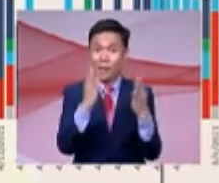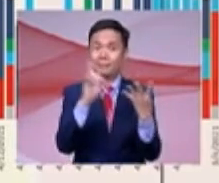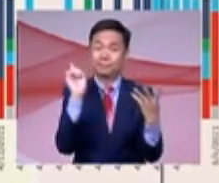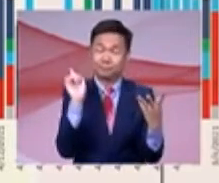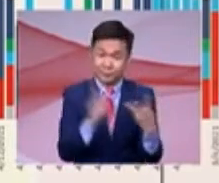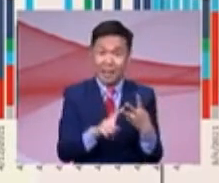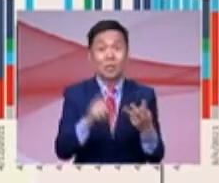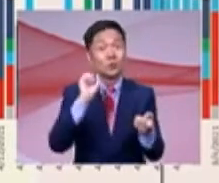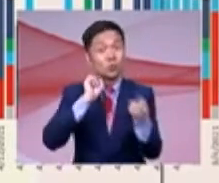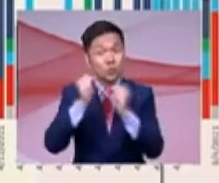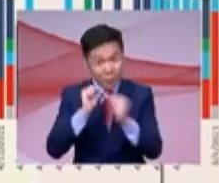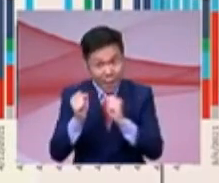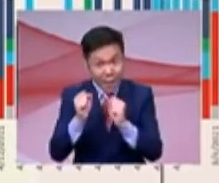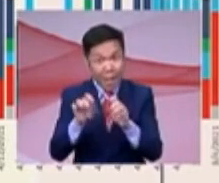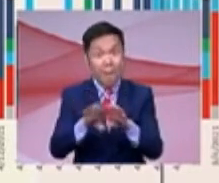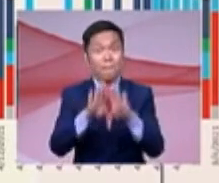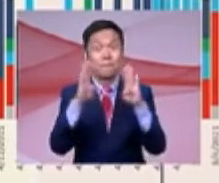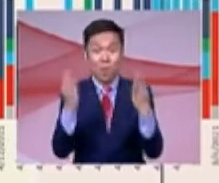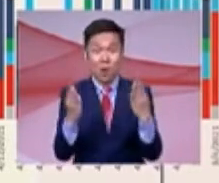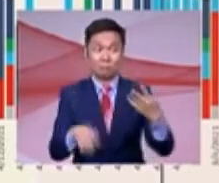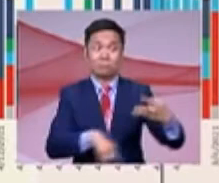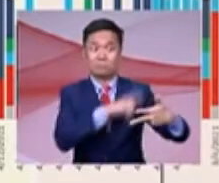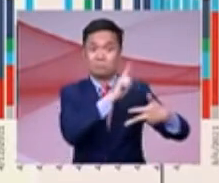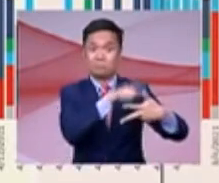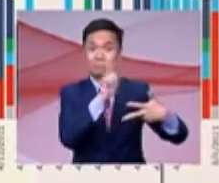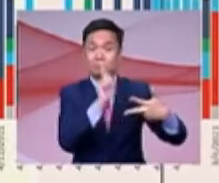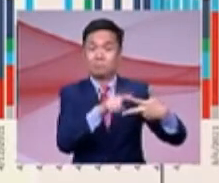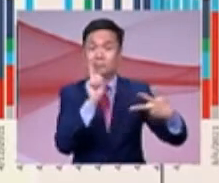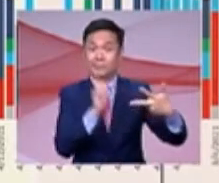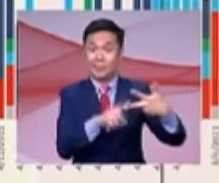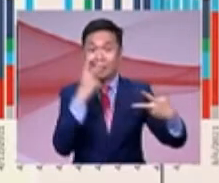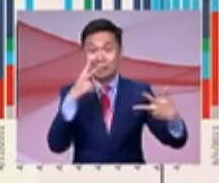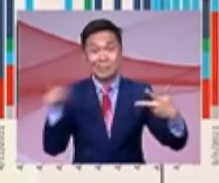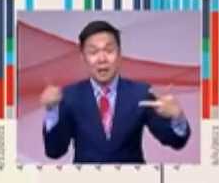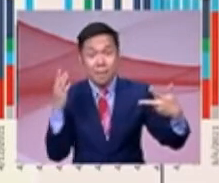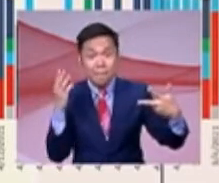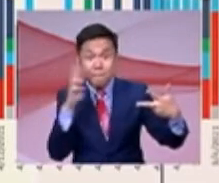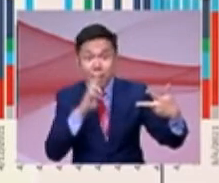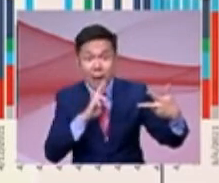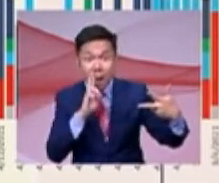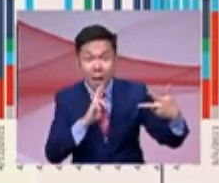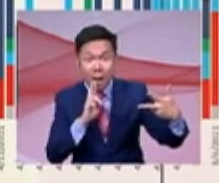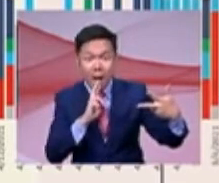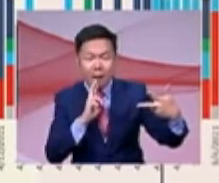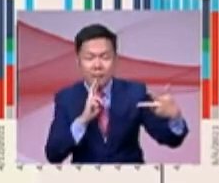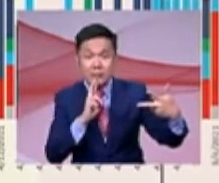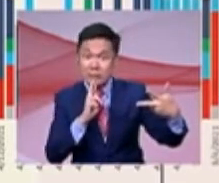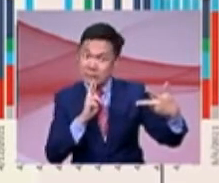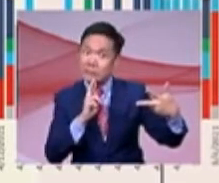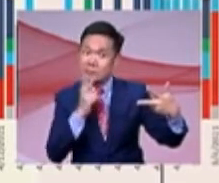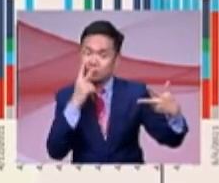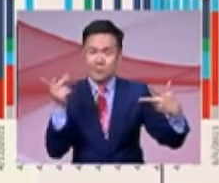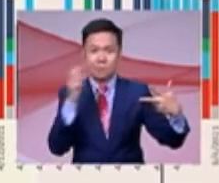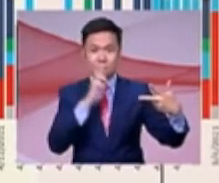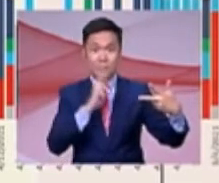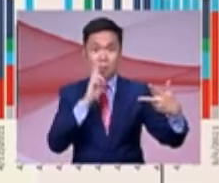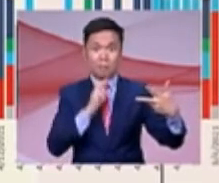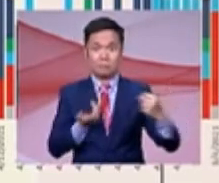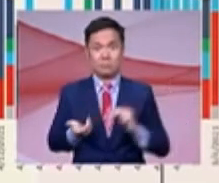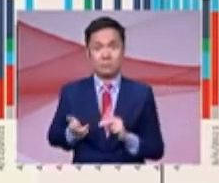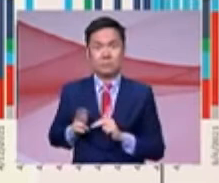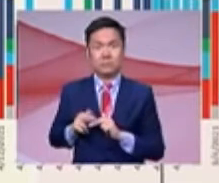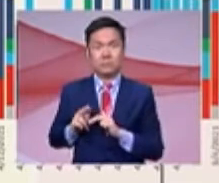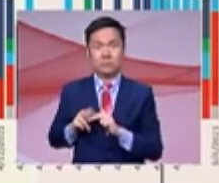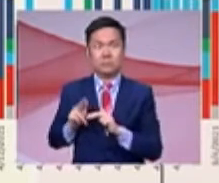sektor sukan untuk fungsi. Dan kita lihat trend warna merah, iaitu gambar rajah warna merah semakin